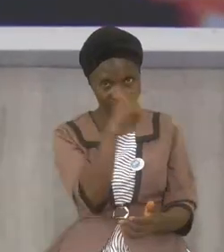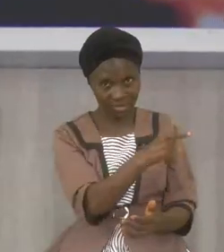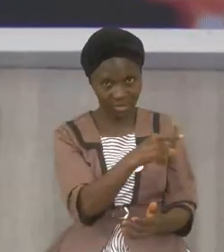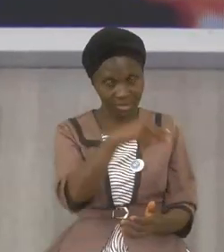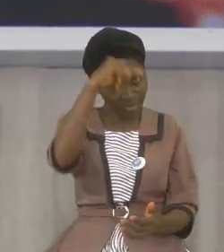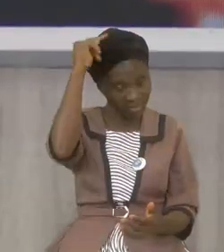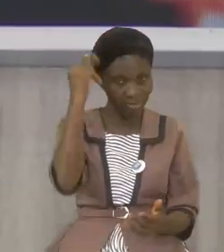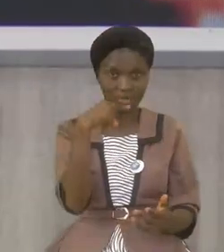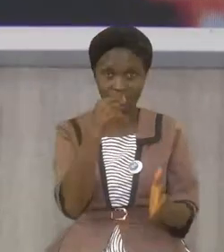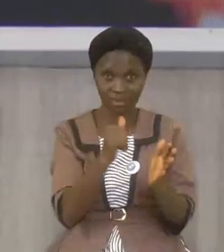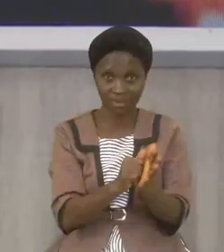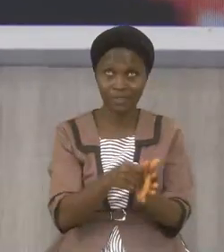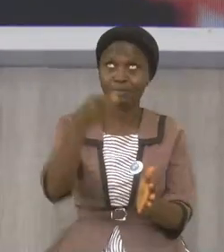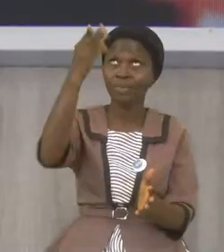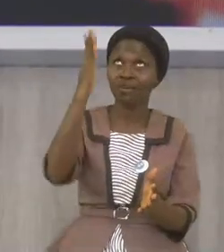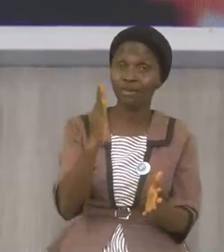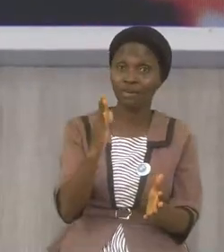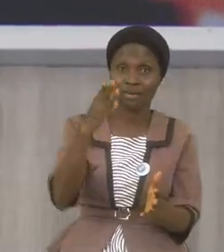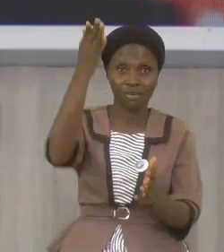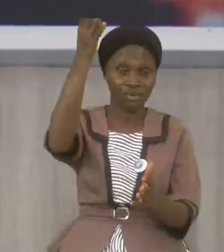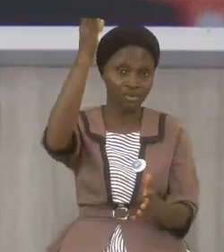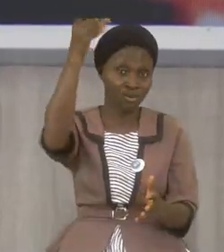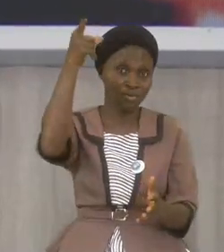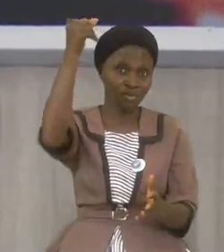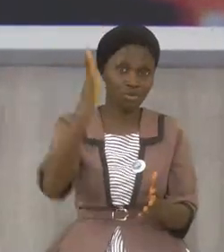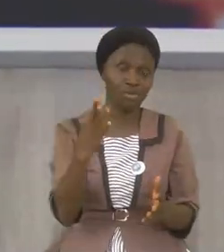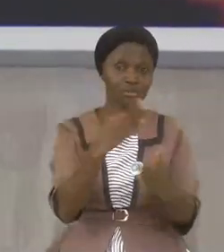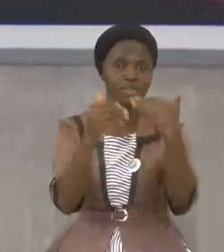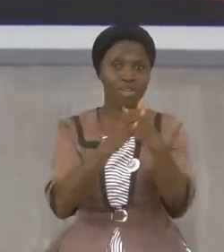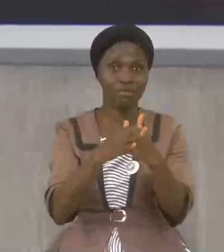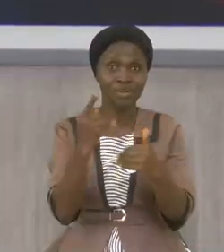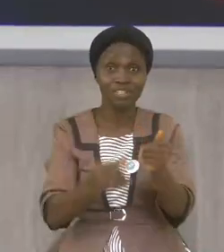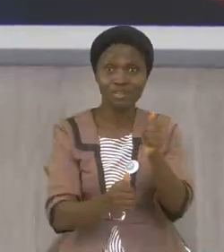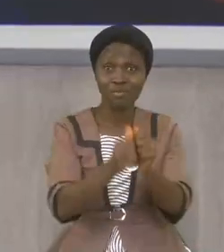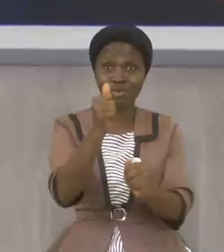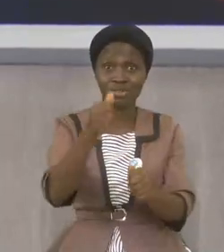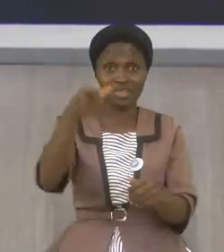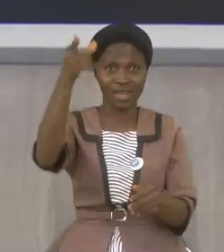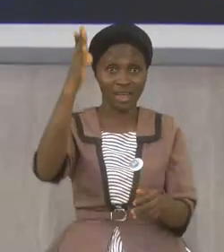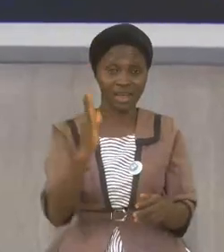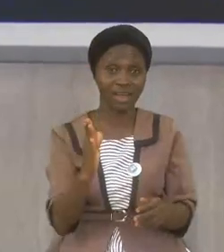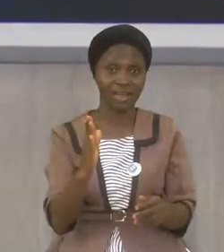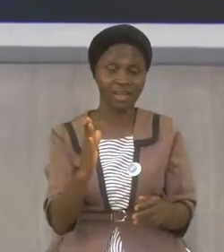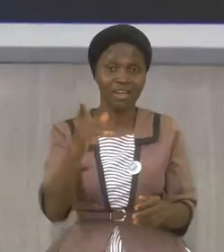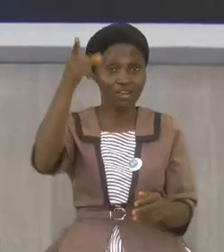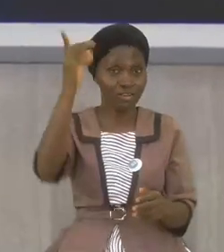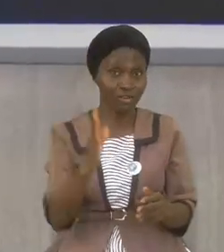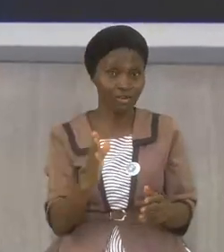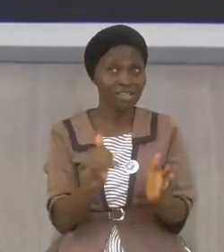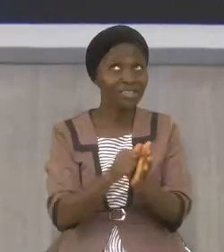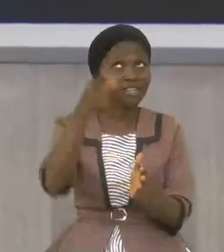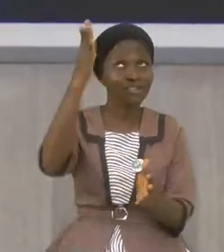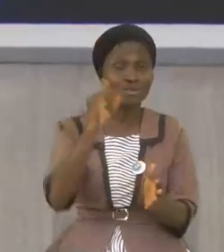une confession véritable que maintenant il dit que Dieu, le Dieu du ciel, le